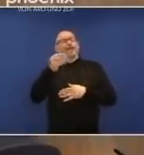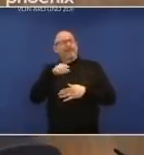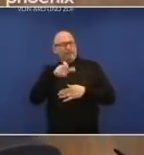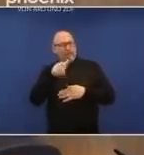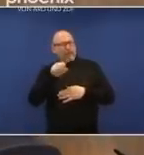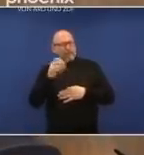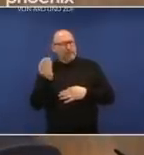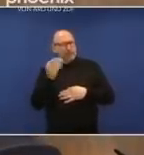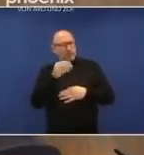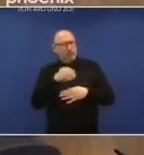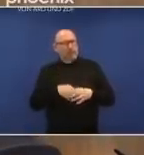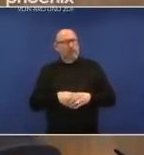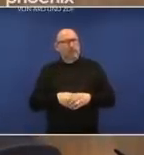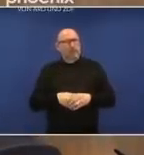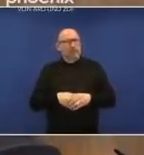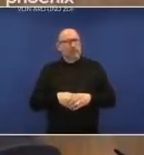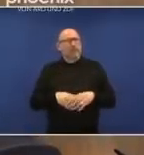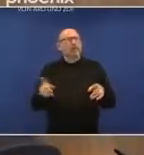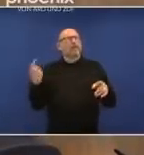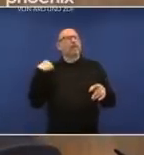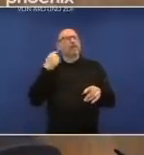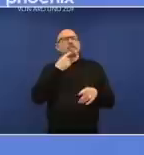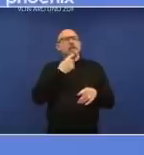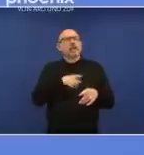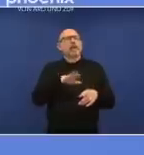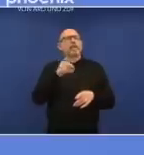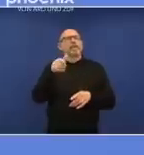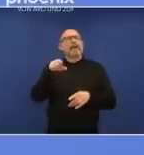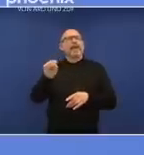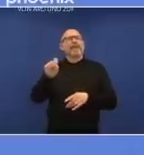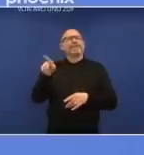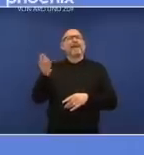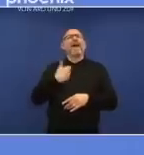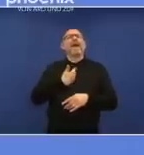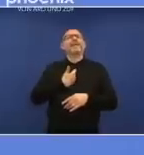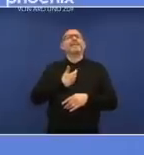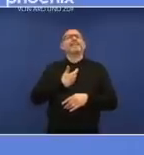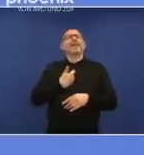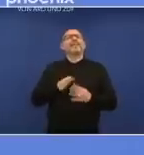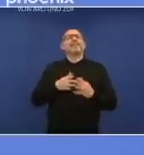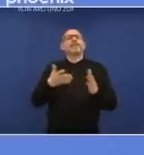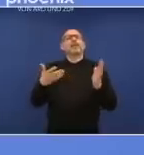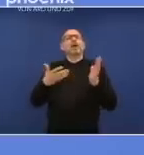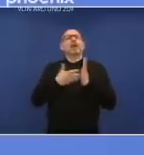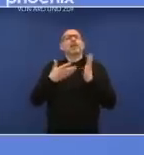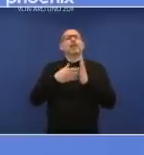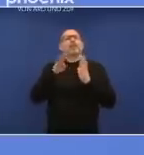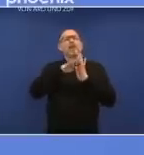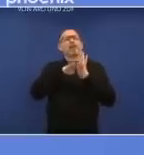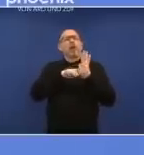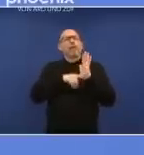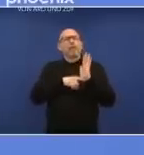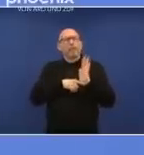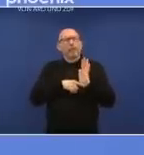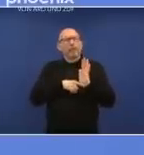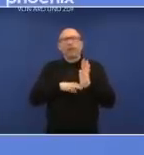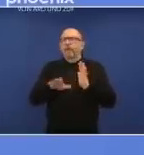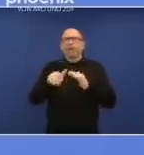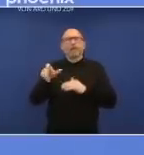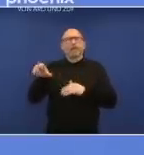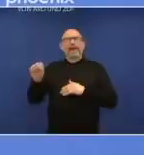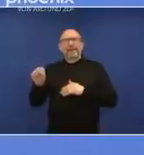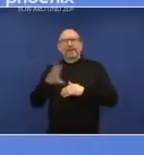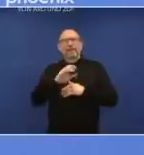eben bei Ihnen hieß, die vom BMAS angezweifelten Prüfnormen, auf die haben sich ja BMAS und